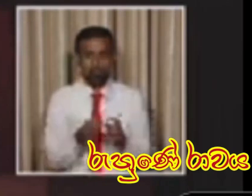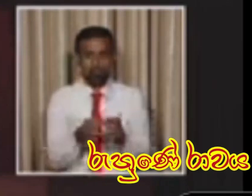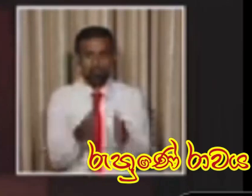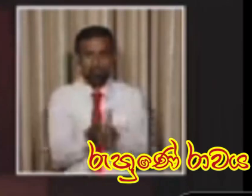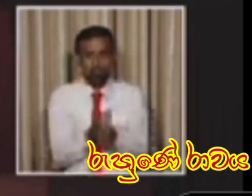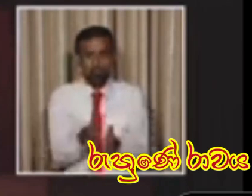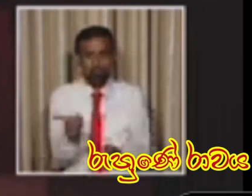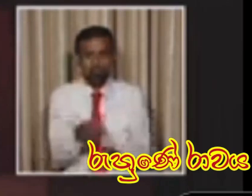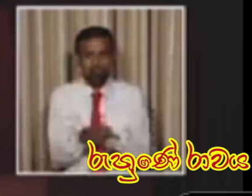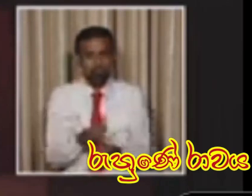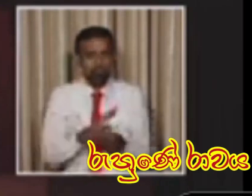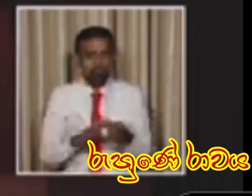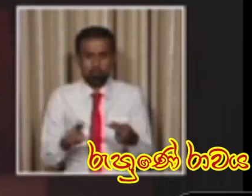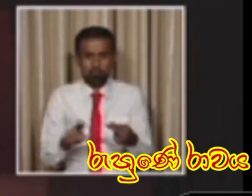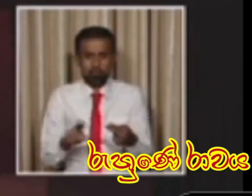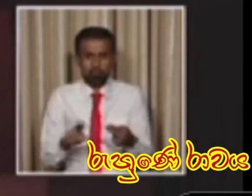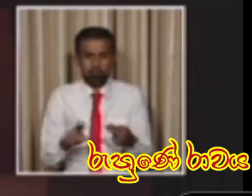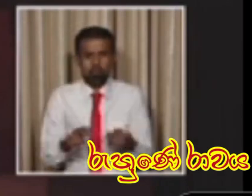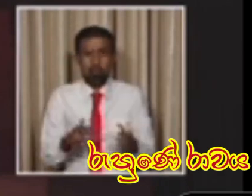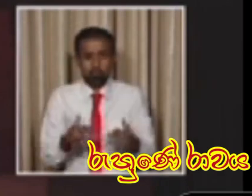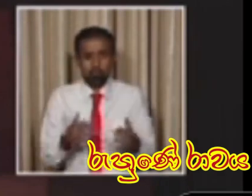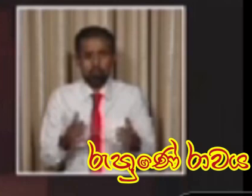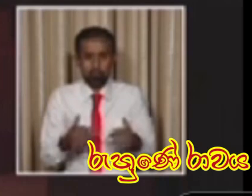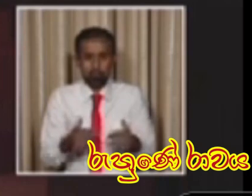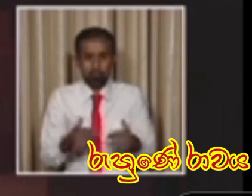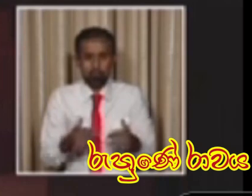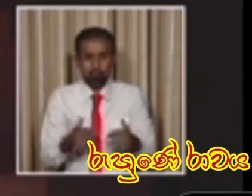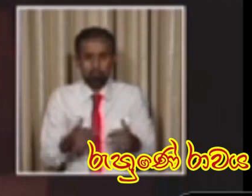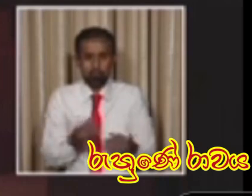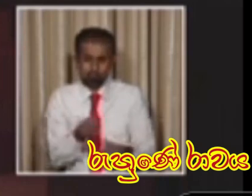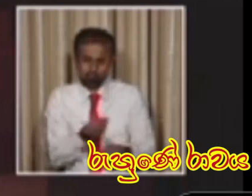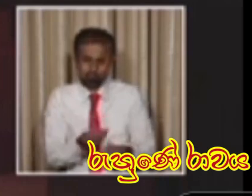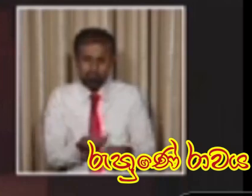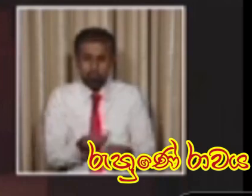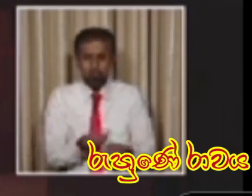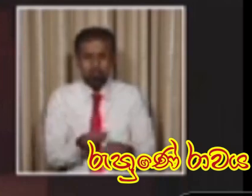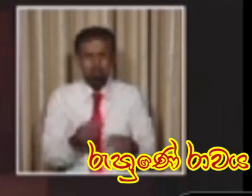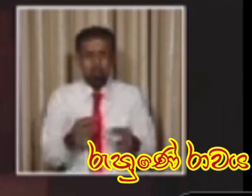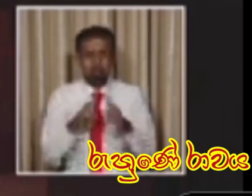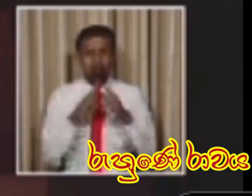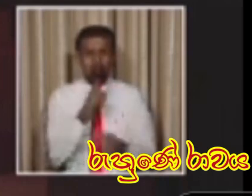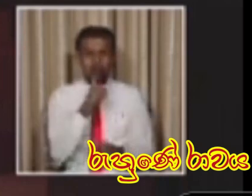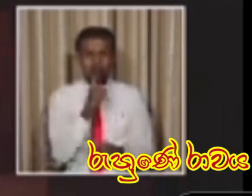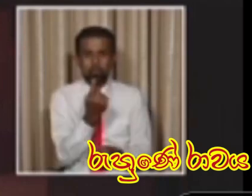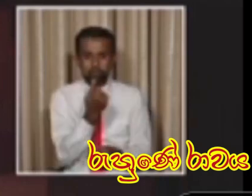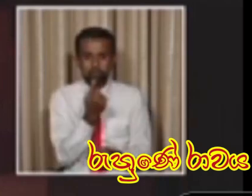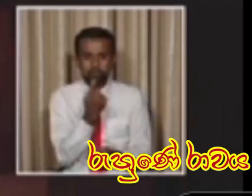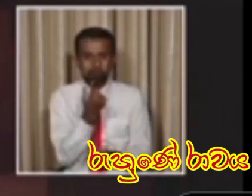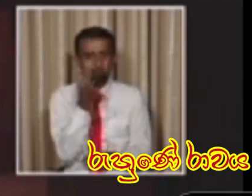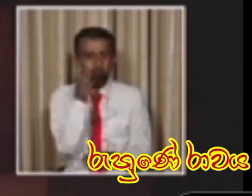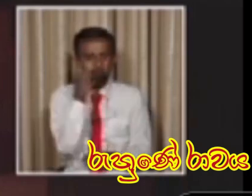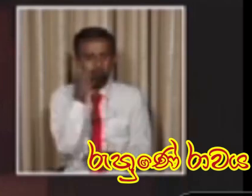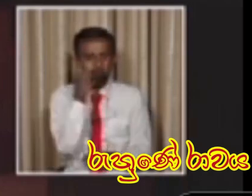දවසේම ගේන්නේ නැතුව තව දුරටත් මේකේ තියෙන අඩුපාඩුකම් මේ ශ්‍රේෂ්ඨාධිකරණයේ ඉදිරිපත් කළ තිබෙන යෝජනා